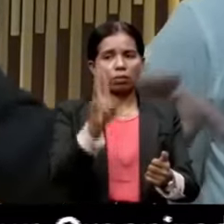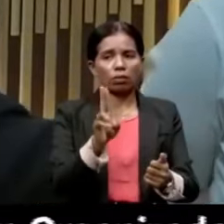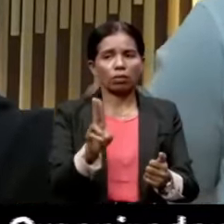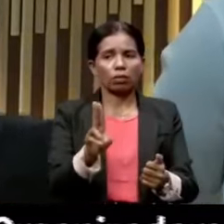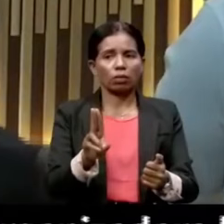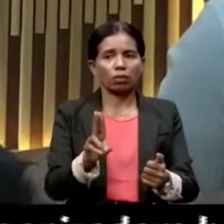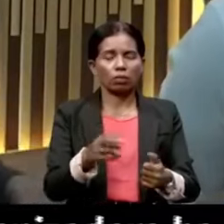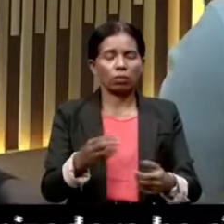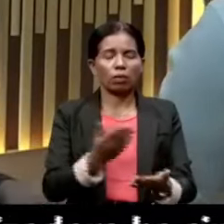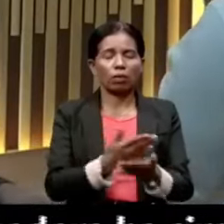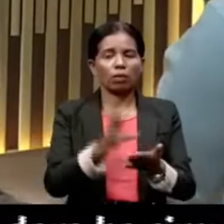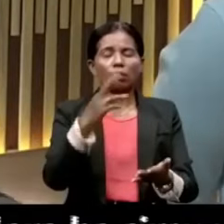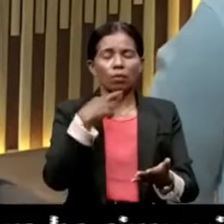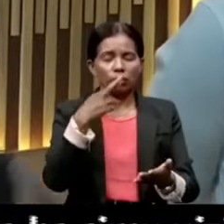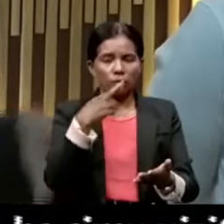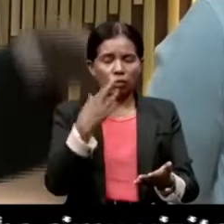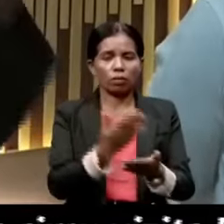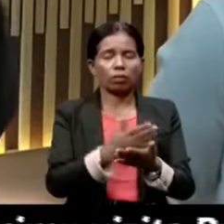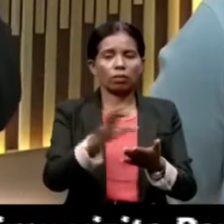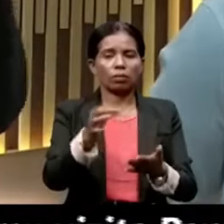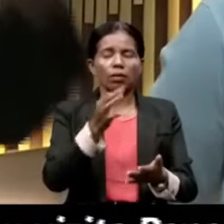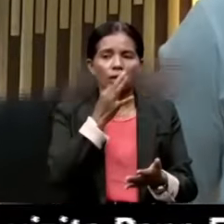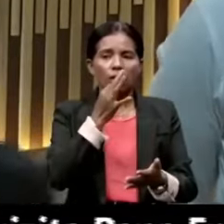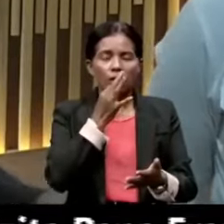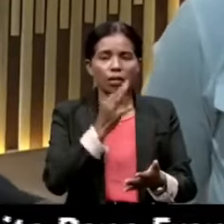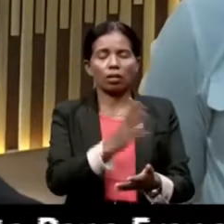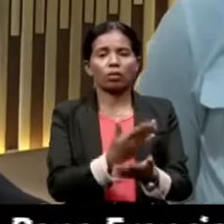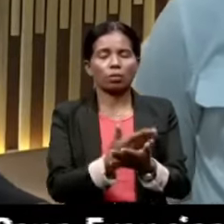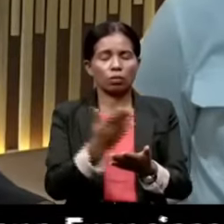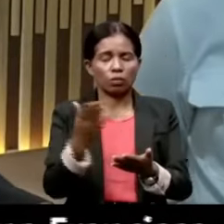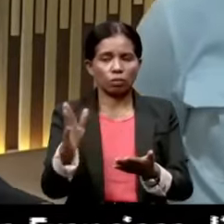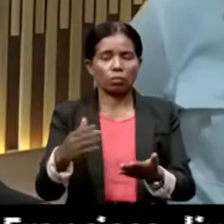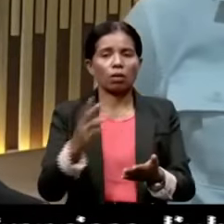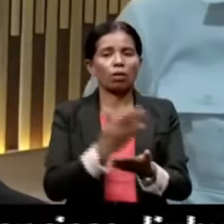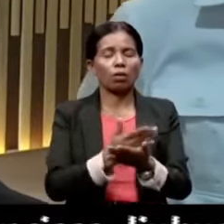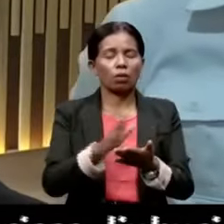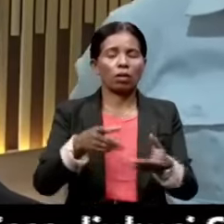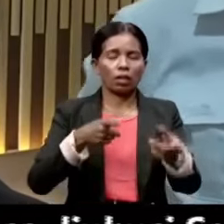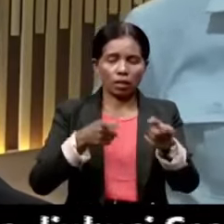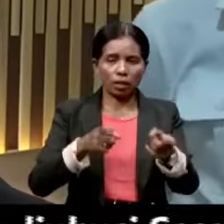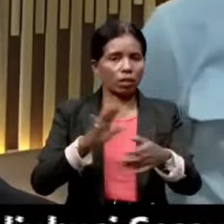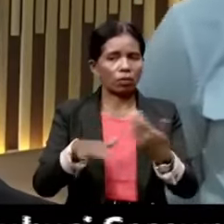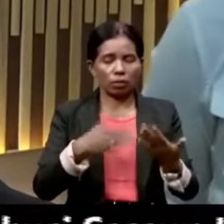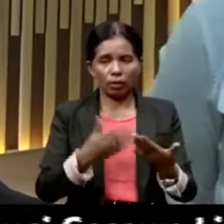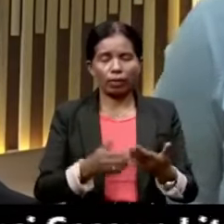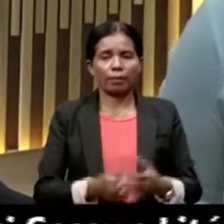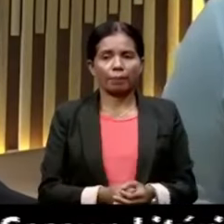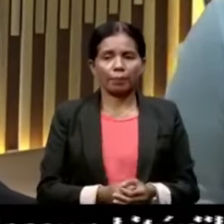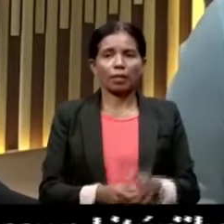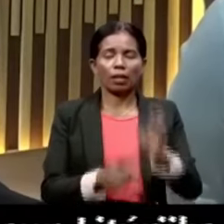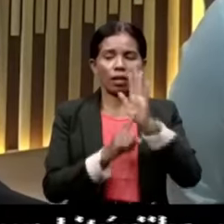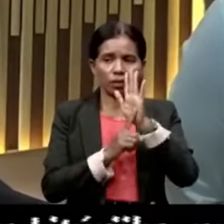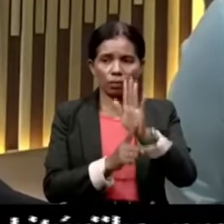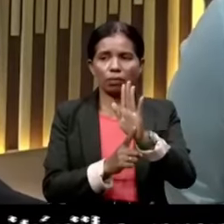ούζα παφός, ούζα παχαχάν, ούζα πα κύλα, πώς είναι ρούτου. Με βέχα τούτου